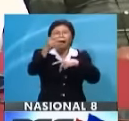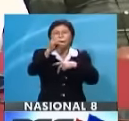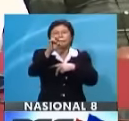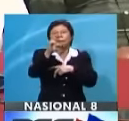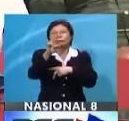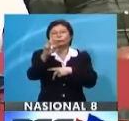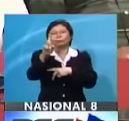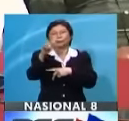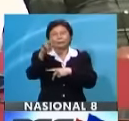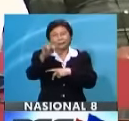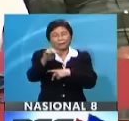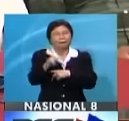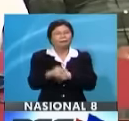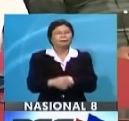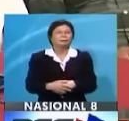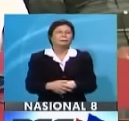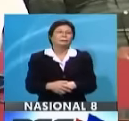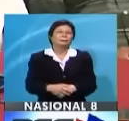Richard Sekali,